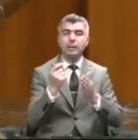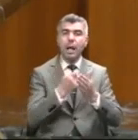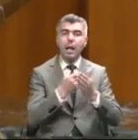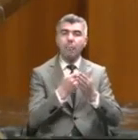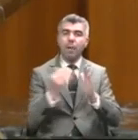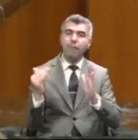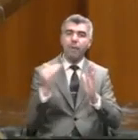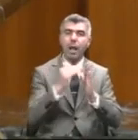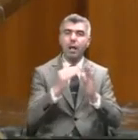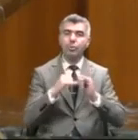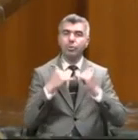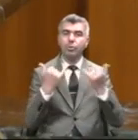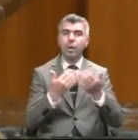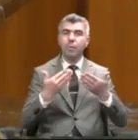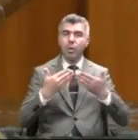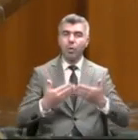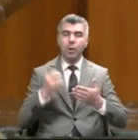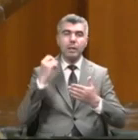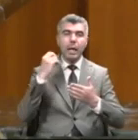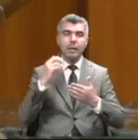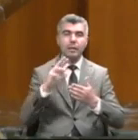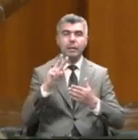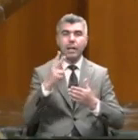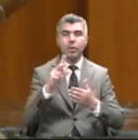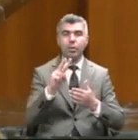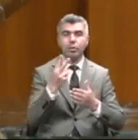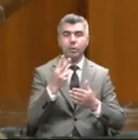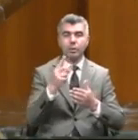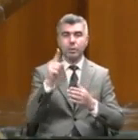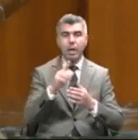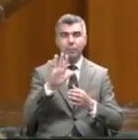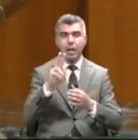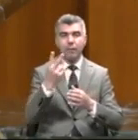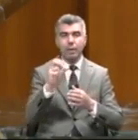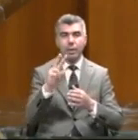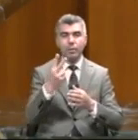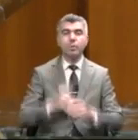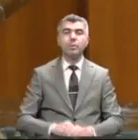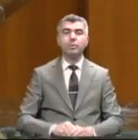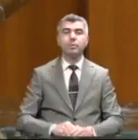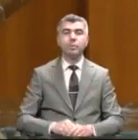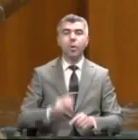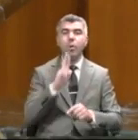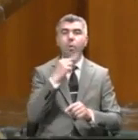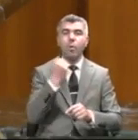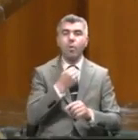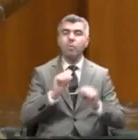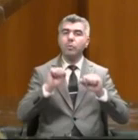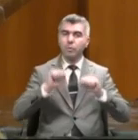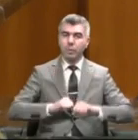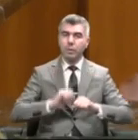نهايه جلسه الاسئله الشفهيه ليومه الثلاثاء 23 ماي 2023 حيث ابدت الحكومه استعدادها